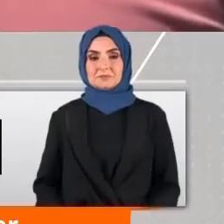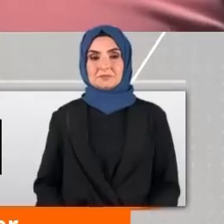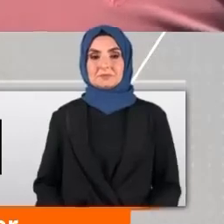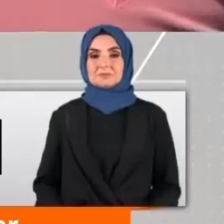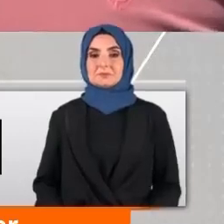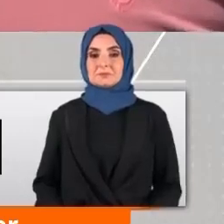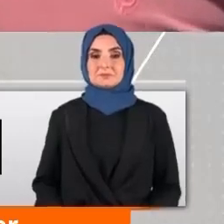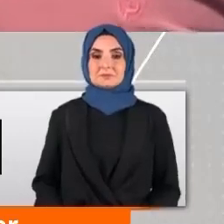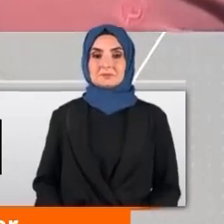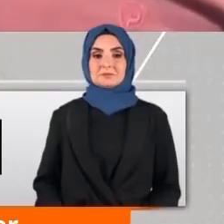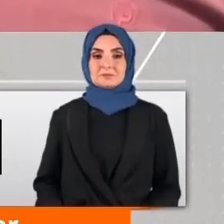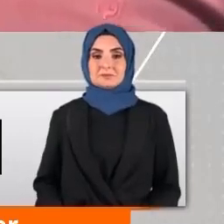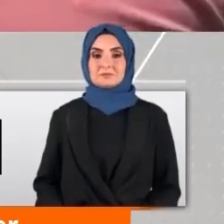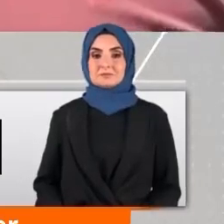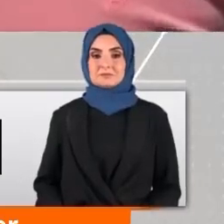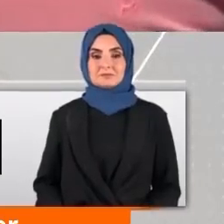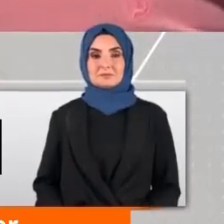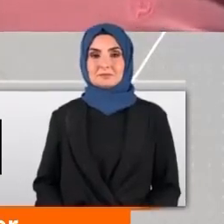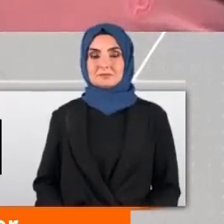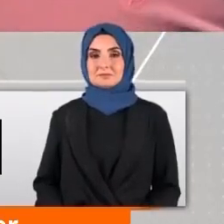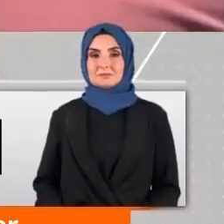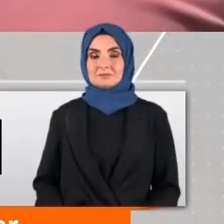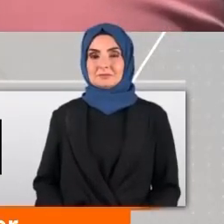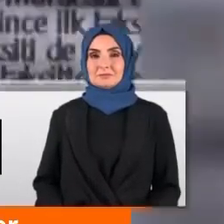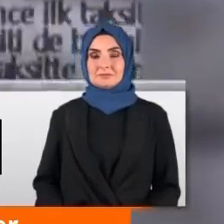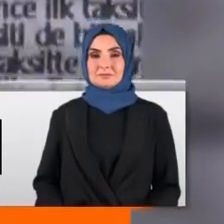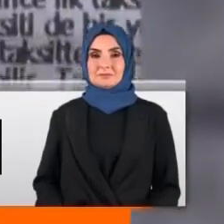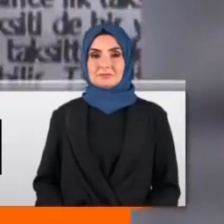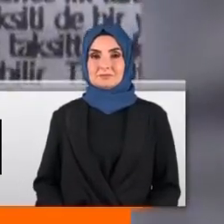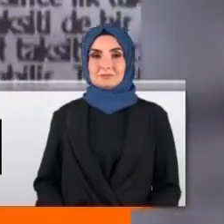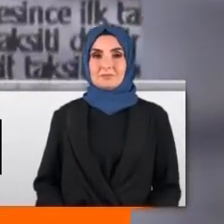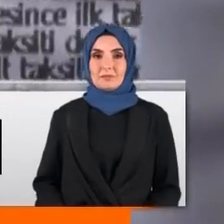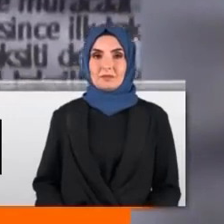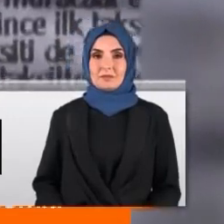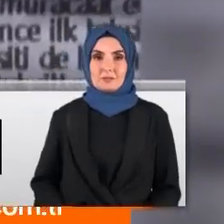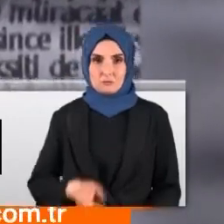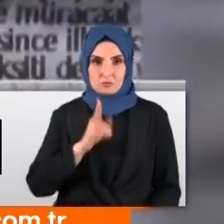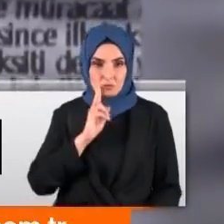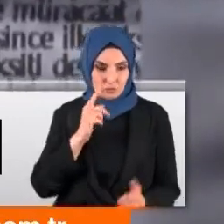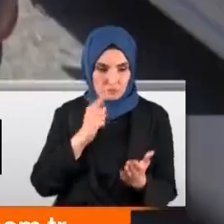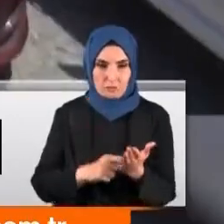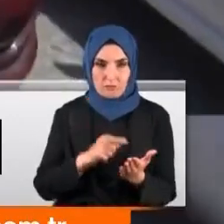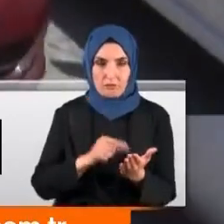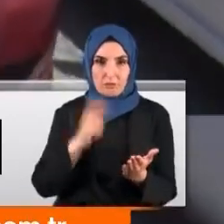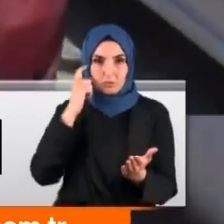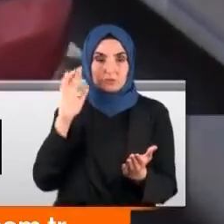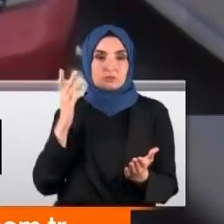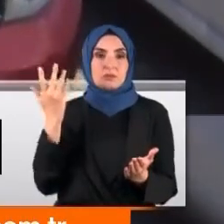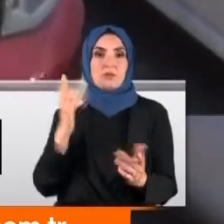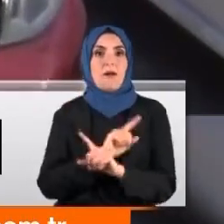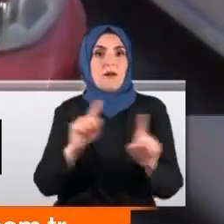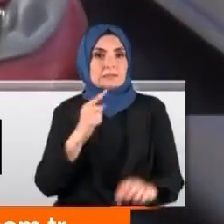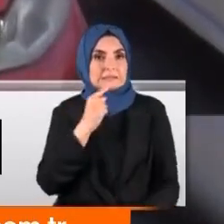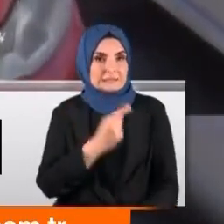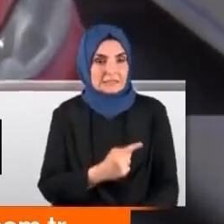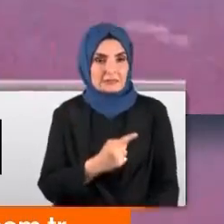Uygulamaya takıldım. Alkolometreyi yüklememi istediler. Çıkan sonuç 123 promildi. Çıkan sonuca kendisi de şaşırmıştı. İtiraz etse de